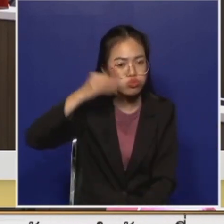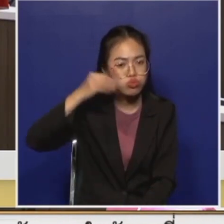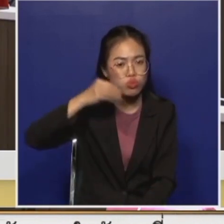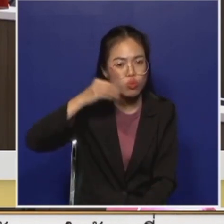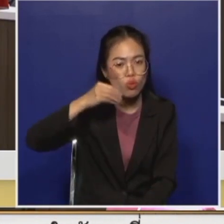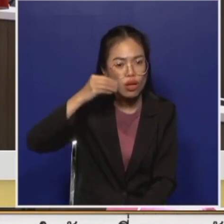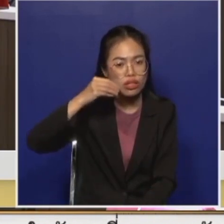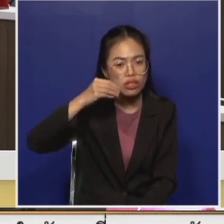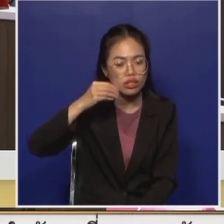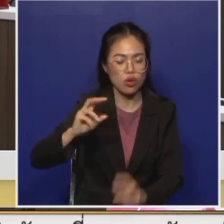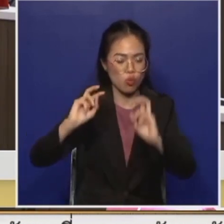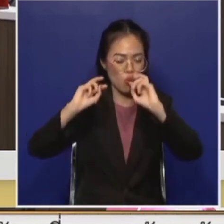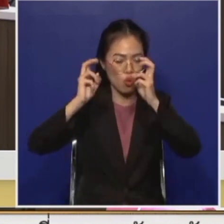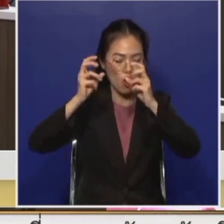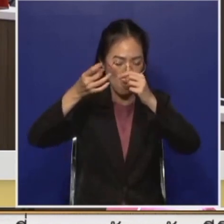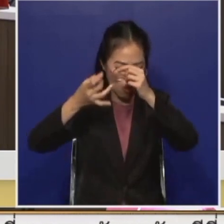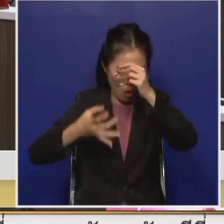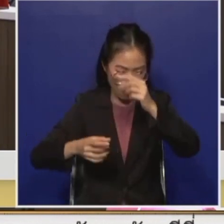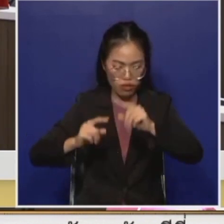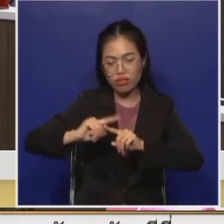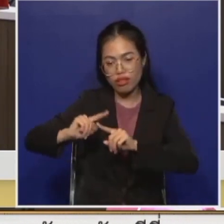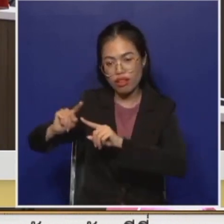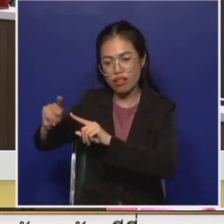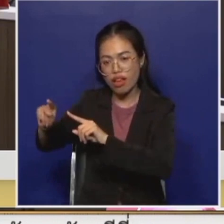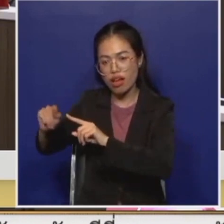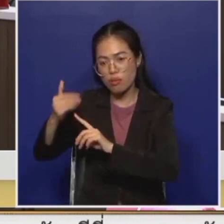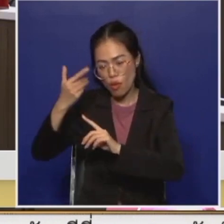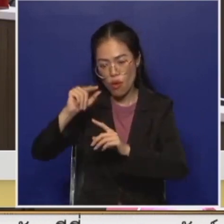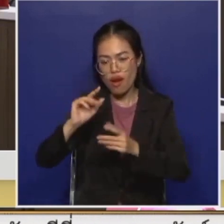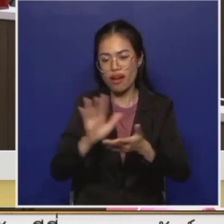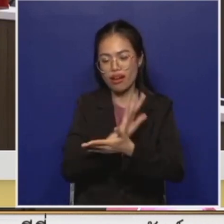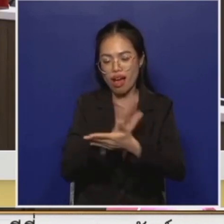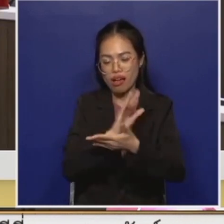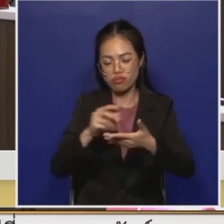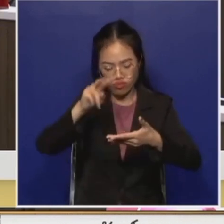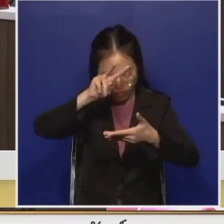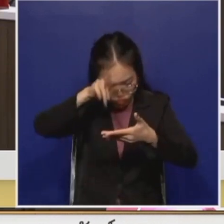ุวันนแต่ละเรื่อง ใแตลปเทีนตามขอ ข้เกลหหา ครึ่หนากระดาธนะครั